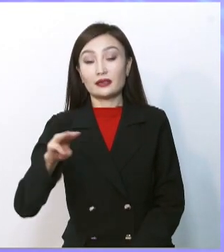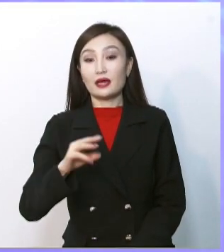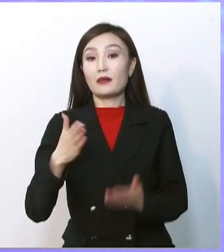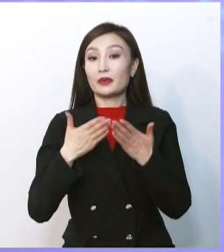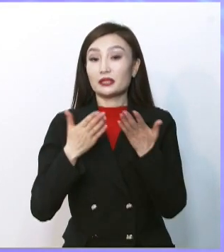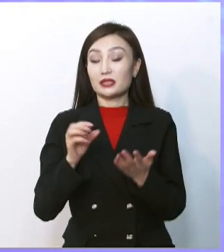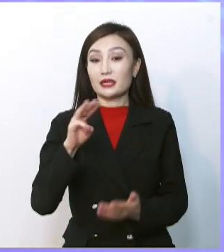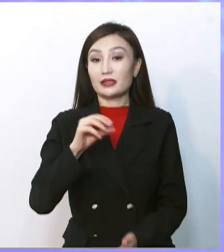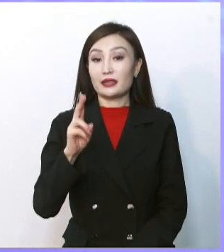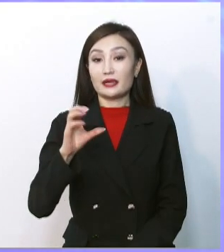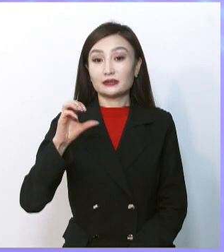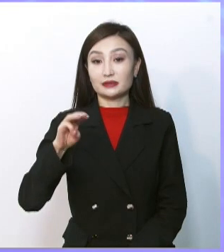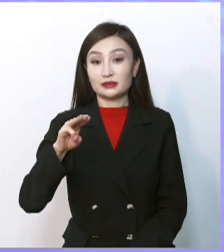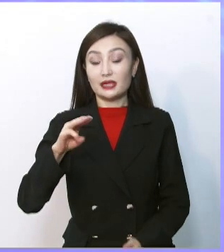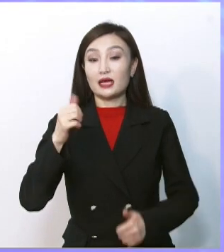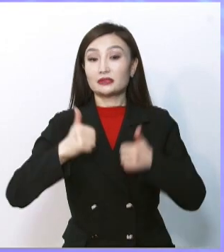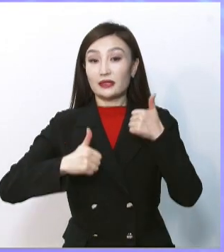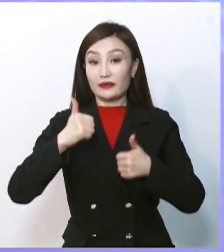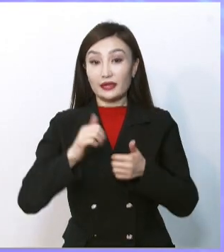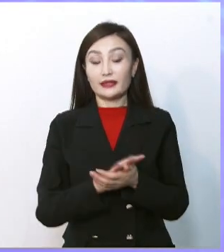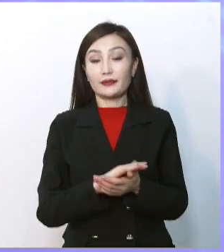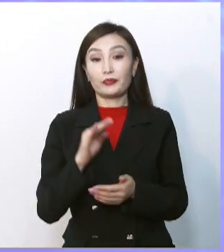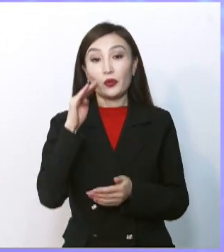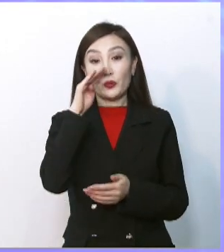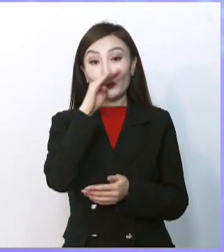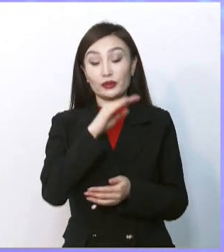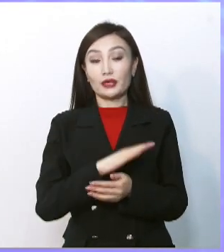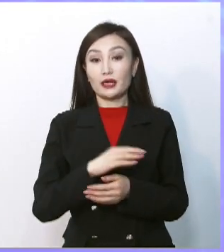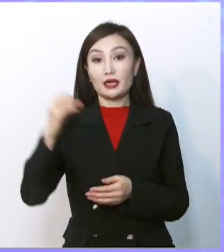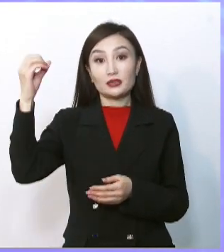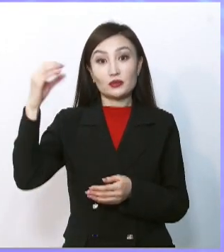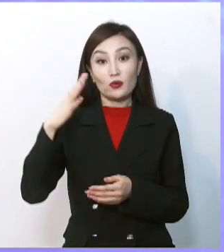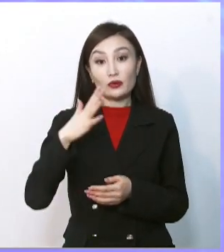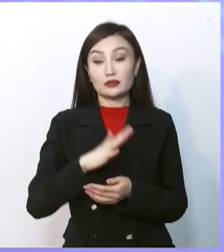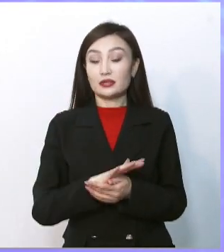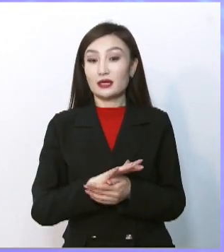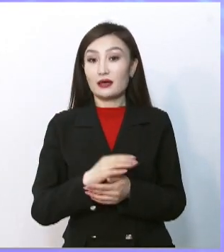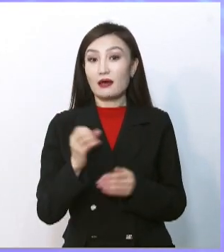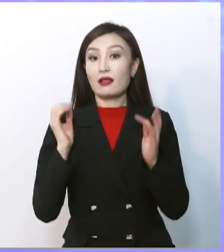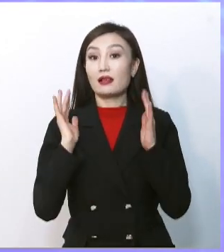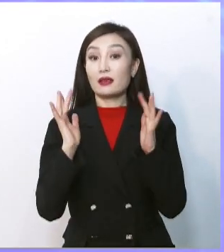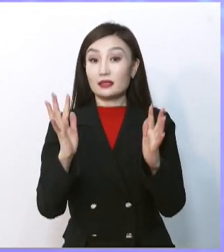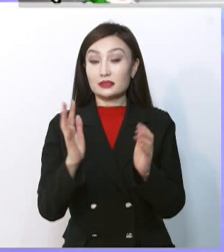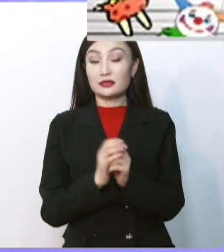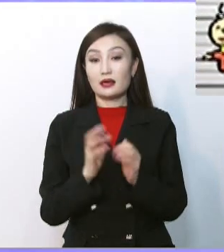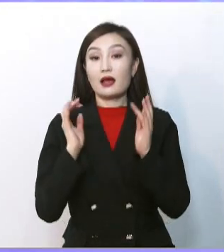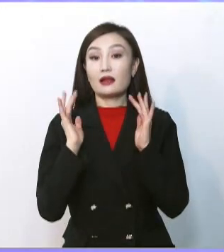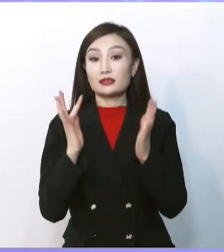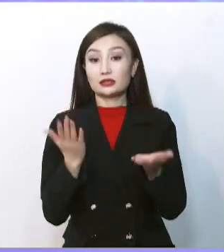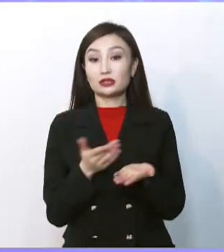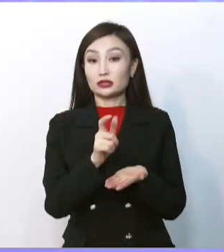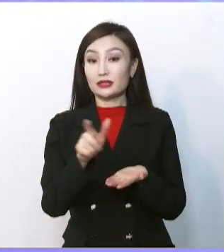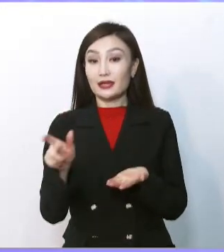Прочитайте тексты, сравните «утро», солнце, лес, лесные